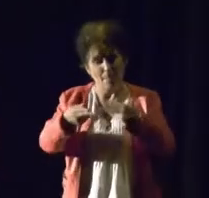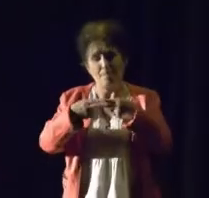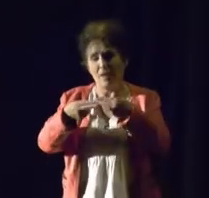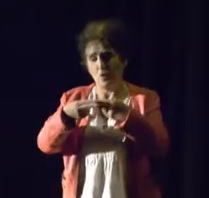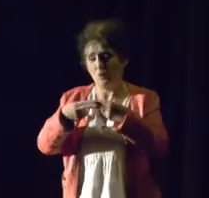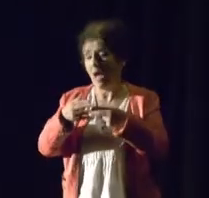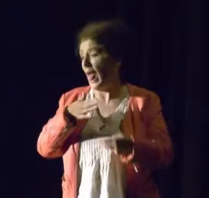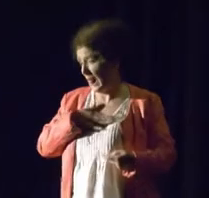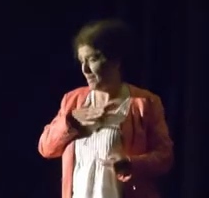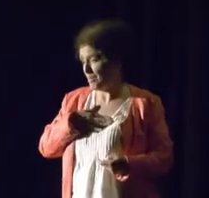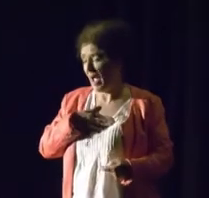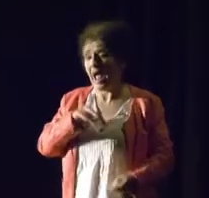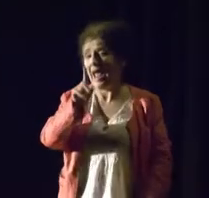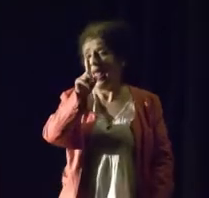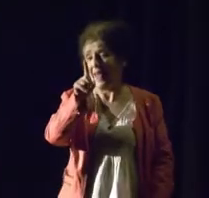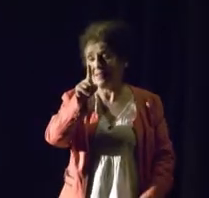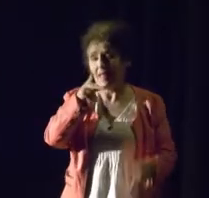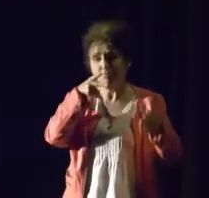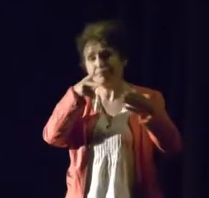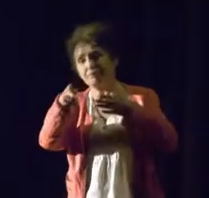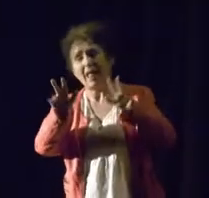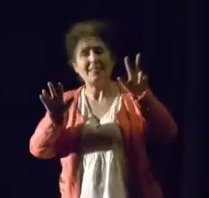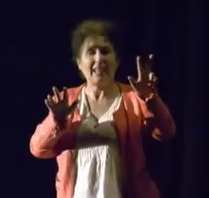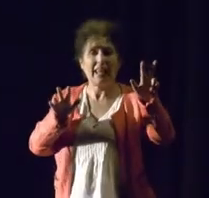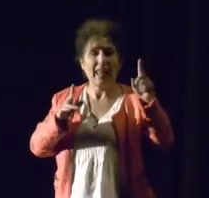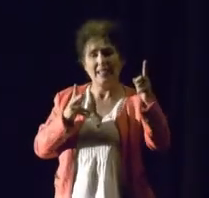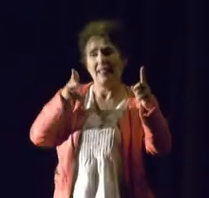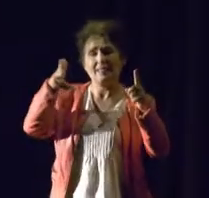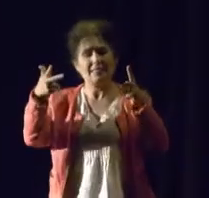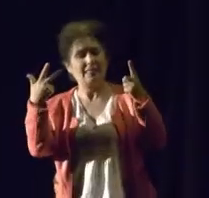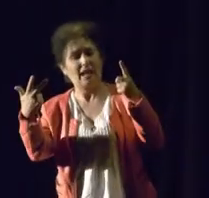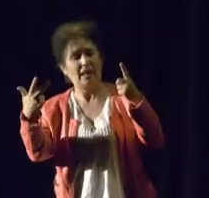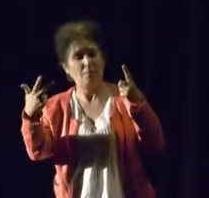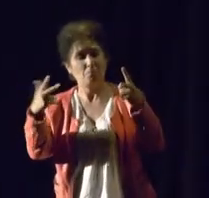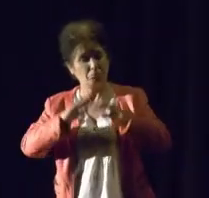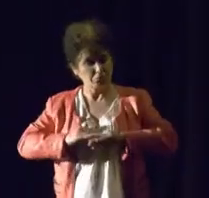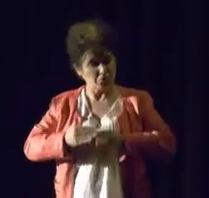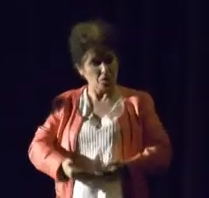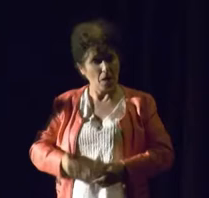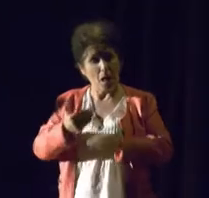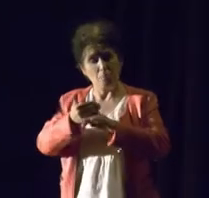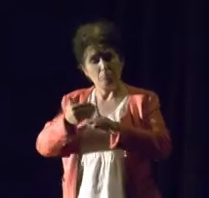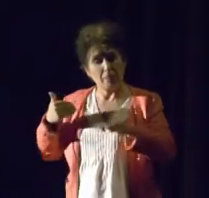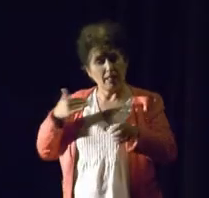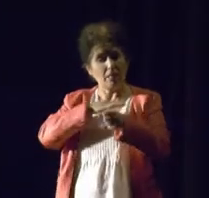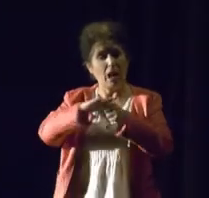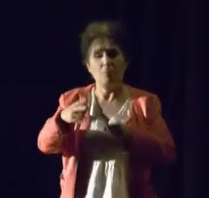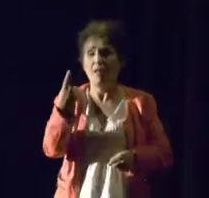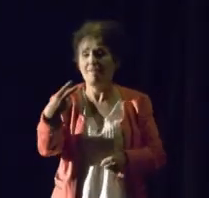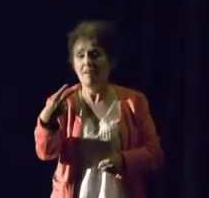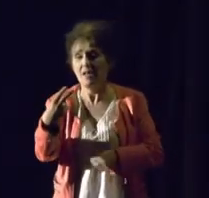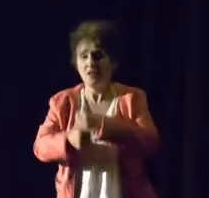Меѓутоа, има 1 наспроти 3 шанси да забремени пред да наполни 20